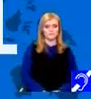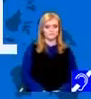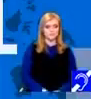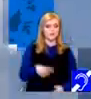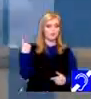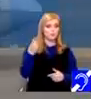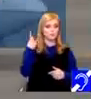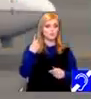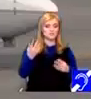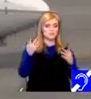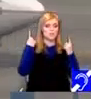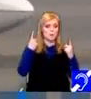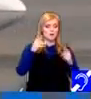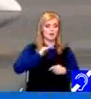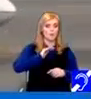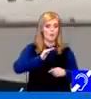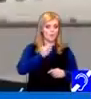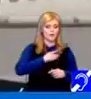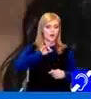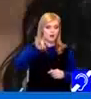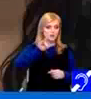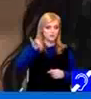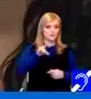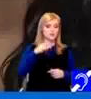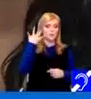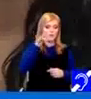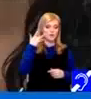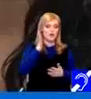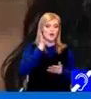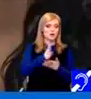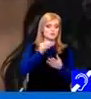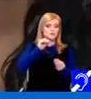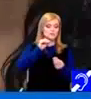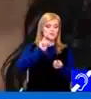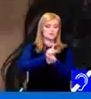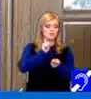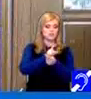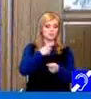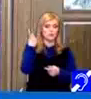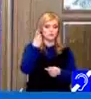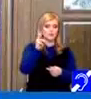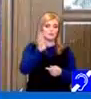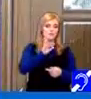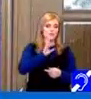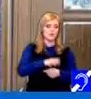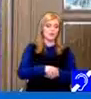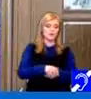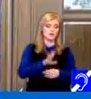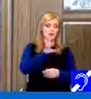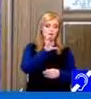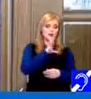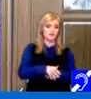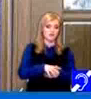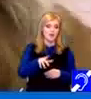Una dintre cele mai mari companii aeriene din SUA este la cuțită cu proprietarii de animale. Un cățel a murit sufocat în compartimentul pentru bagaje, iar